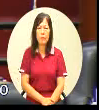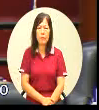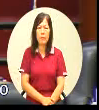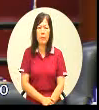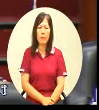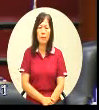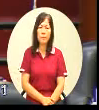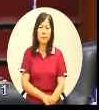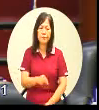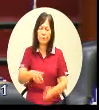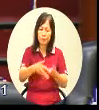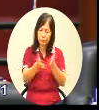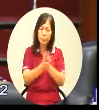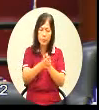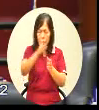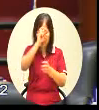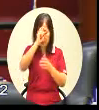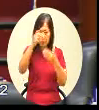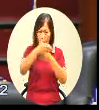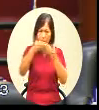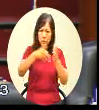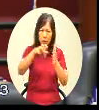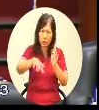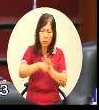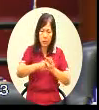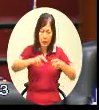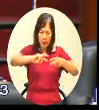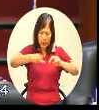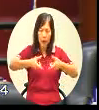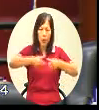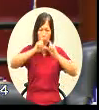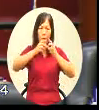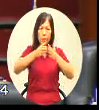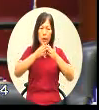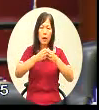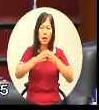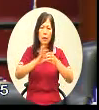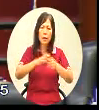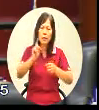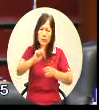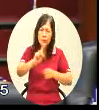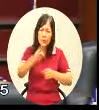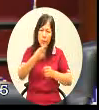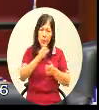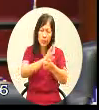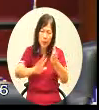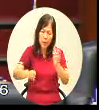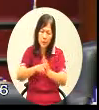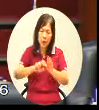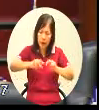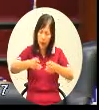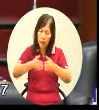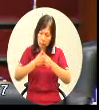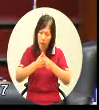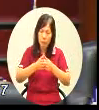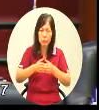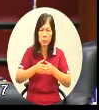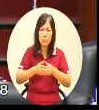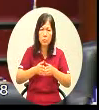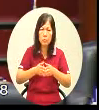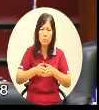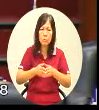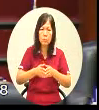这个部分我希望交通局赶快把它改回来。那至于是什么原因造成你们要改这样，你